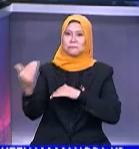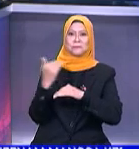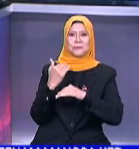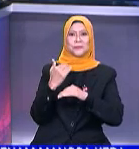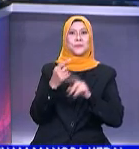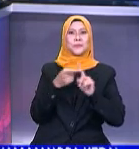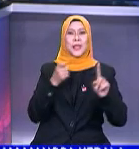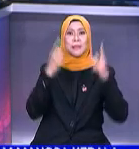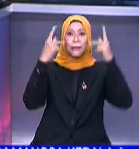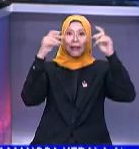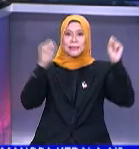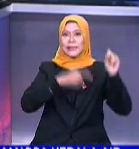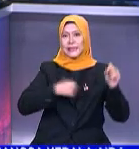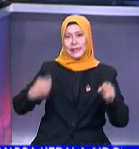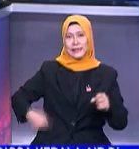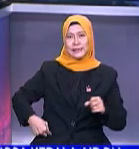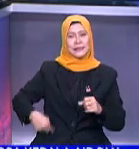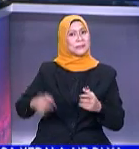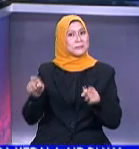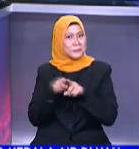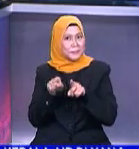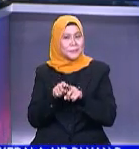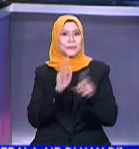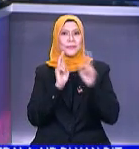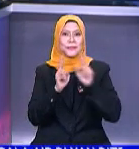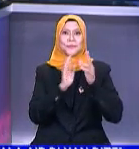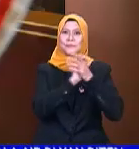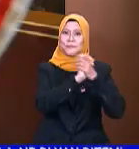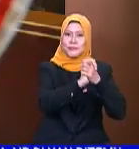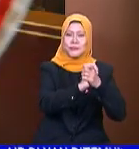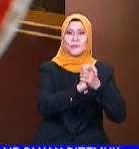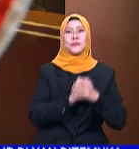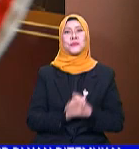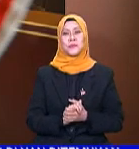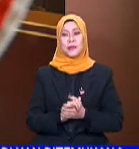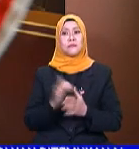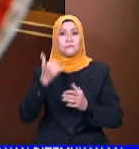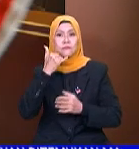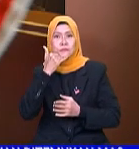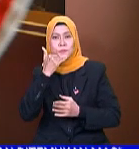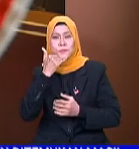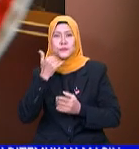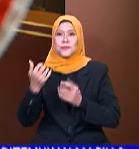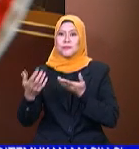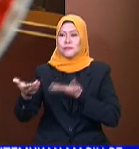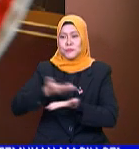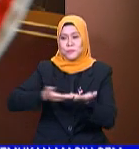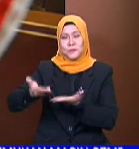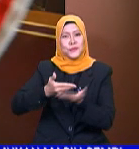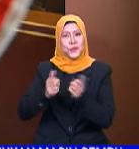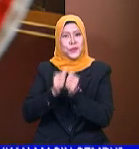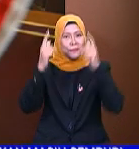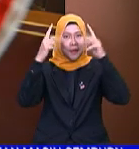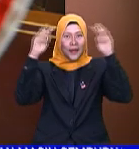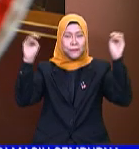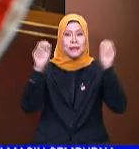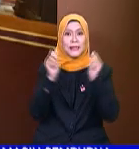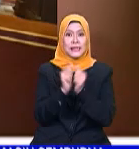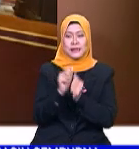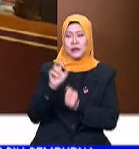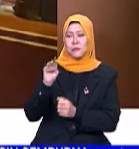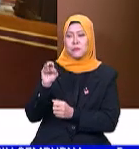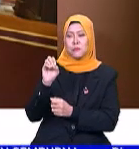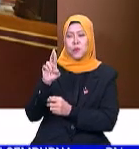Perdana Menteri China Li Keqiang. Menurut pejabat Perdana Menteri, dalam perbualan telefon antara Dato' Sri Ismail Sabri dan Morrison hari